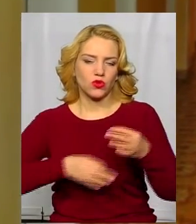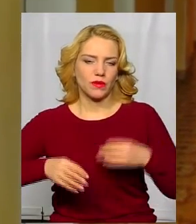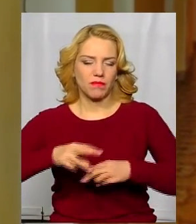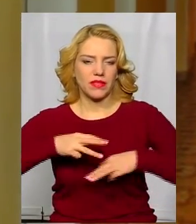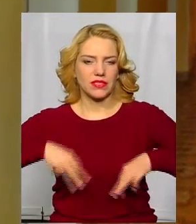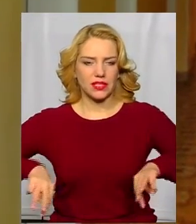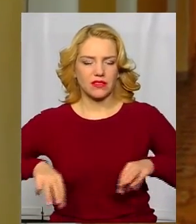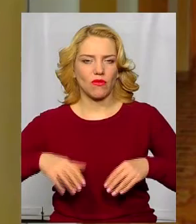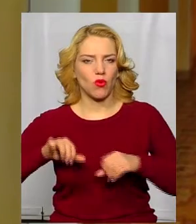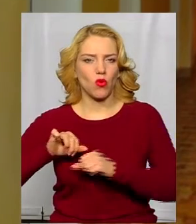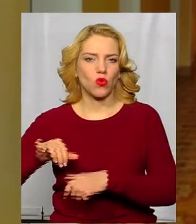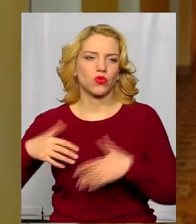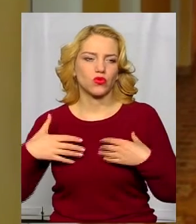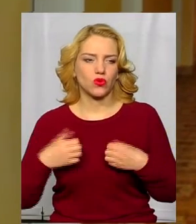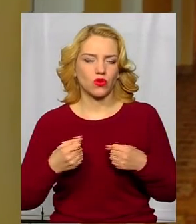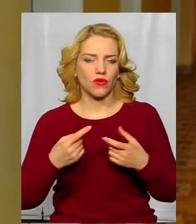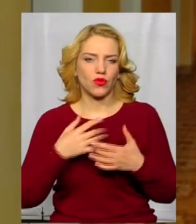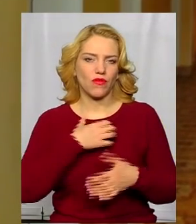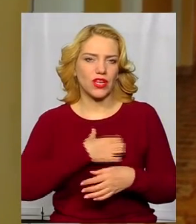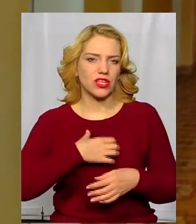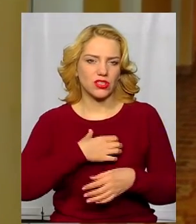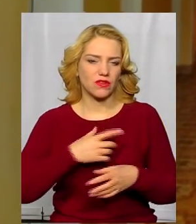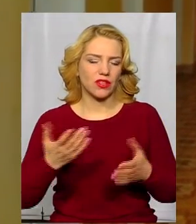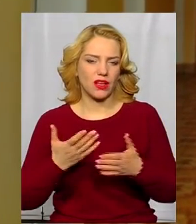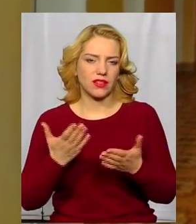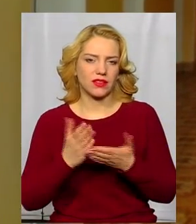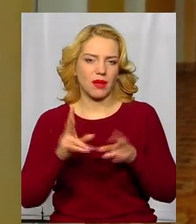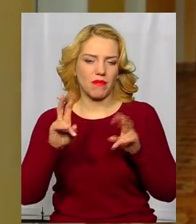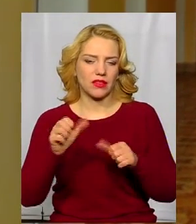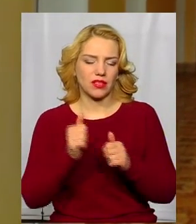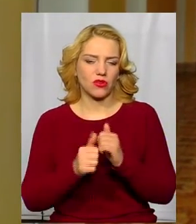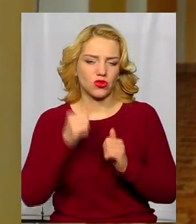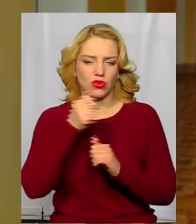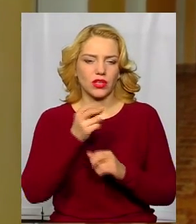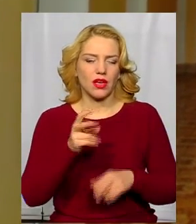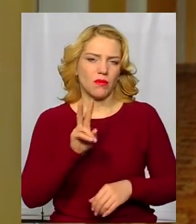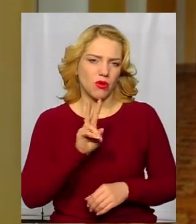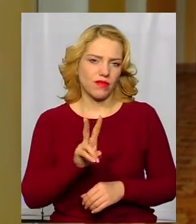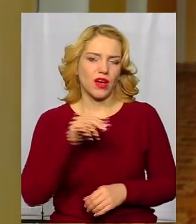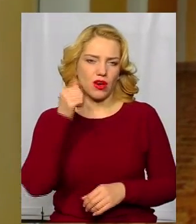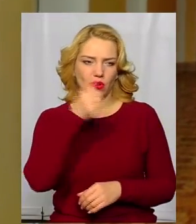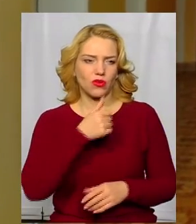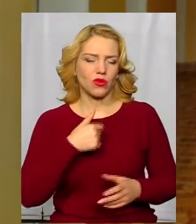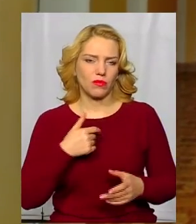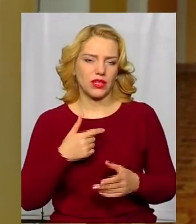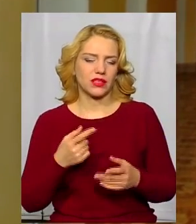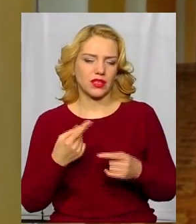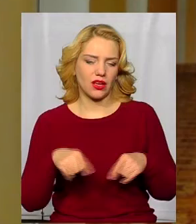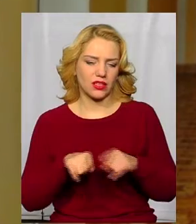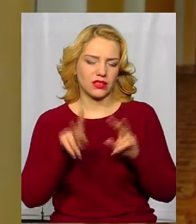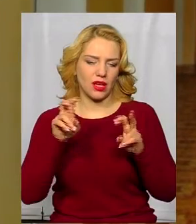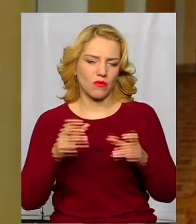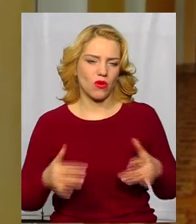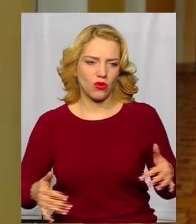охорони здоров'я і вирішують, яка тематика є важливою на кожний рік. І, як правило, по два роки одну тему ми охоплюємо. І такі теми,